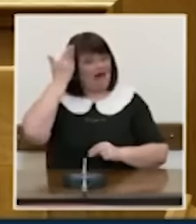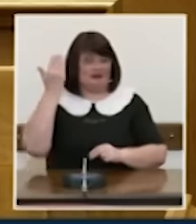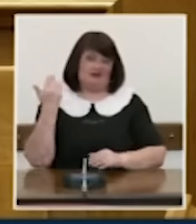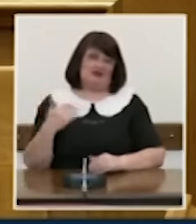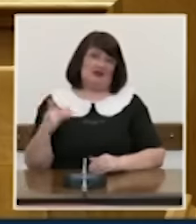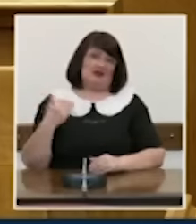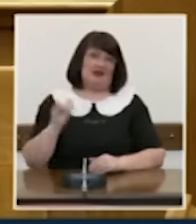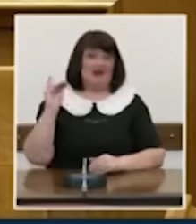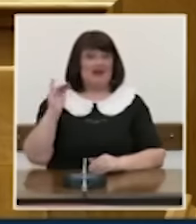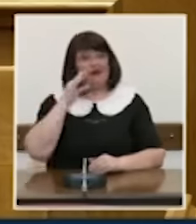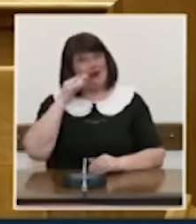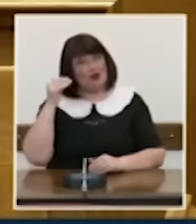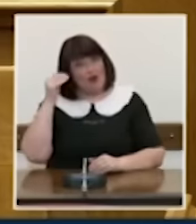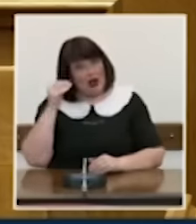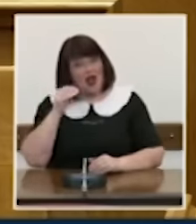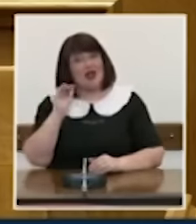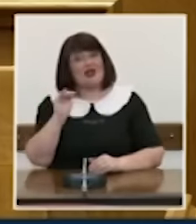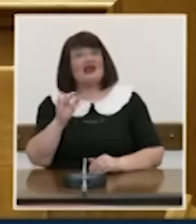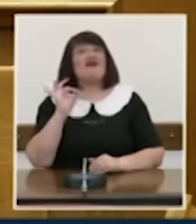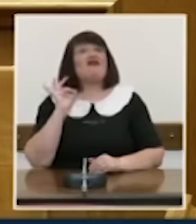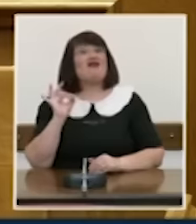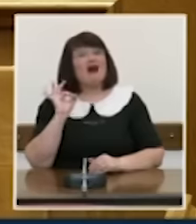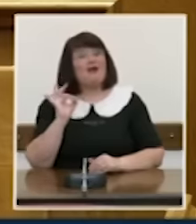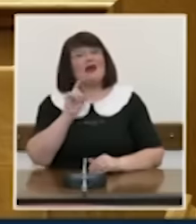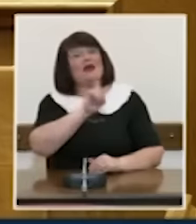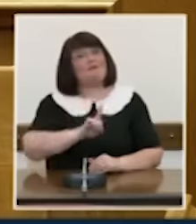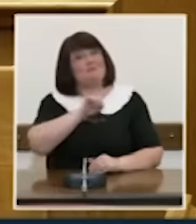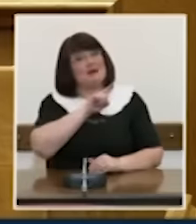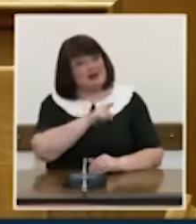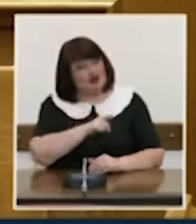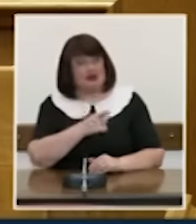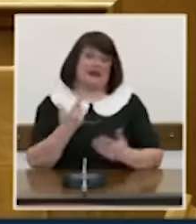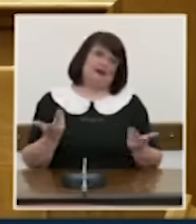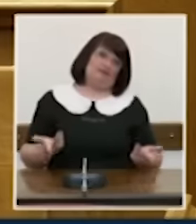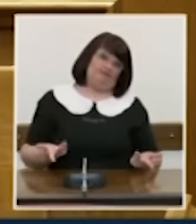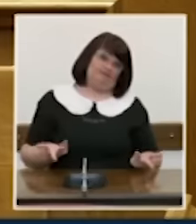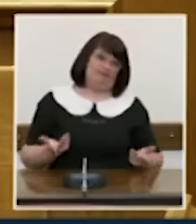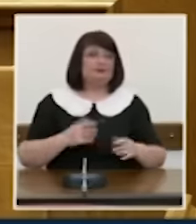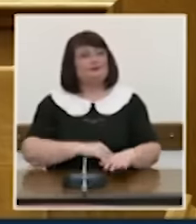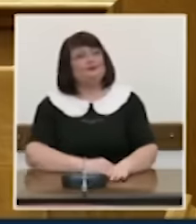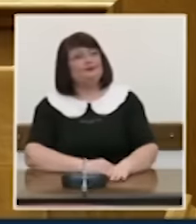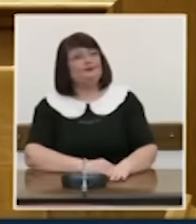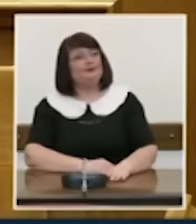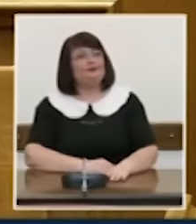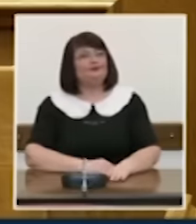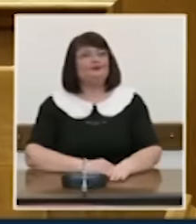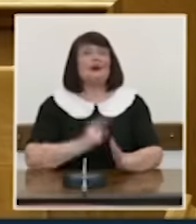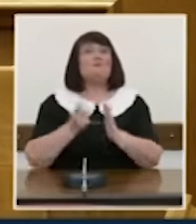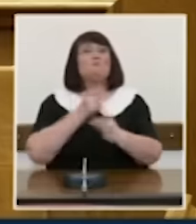Ανδρουλάκη, κύριε Φάμελε, κύριε Μητσοτάκη, κυρίες και κύριοι, όπως ανέλησα και στην πρωτολογία